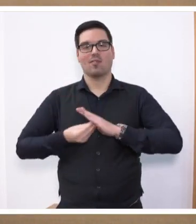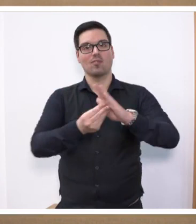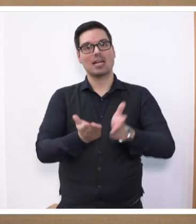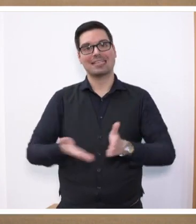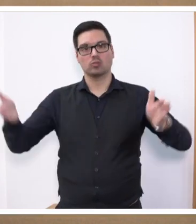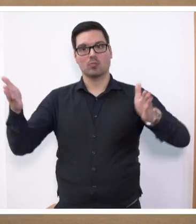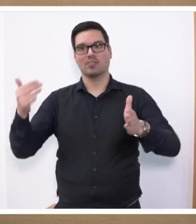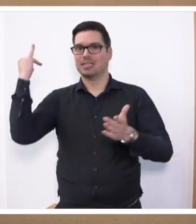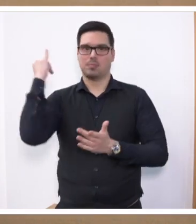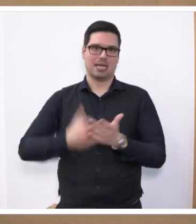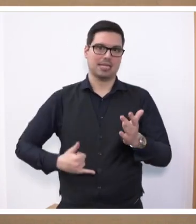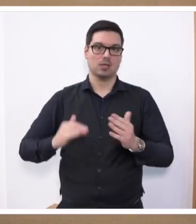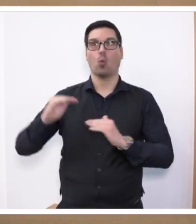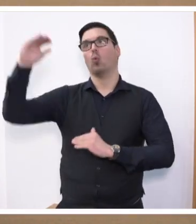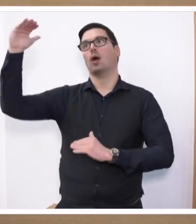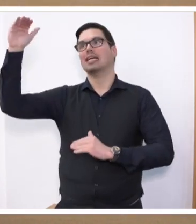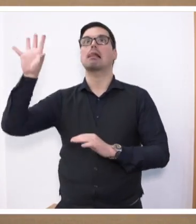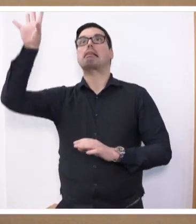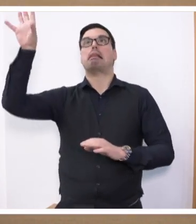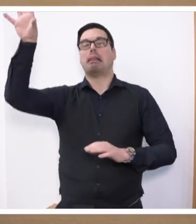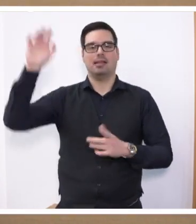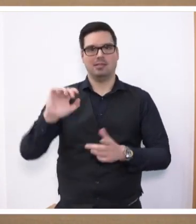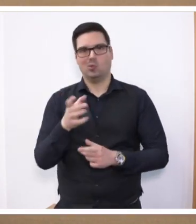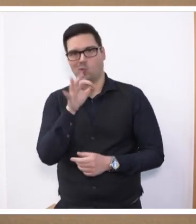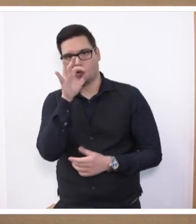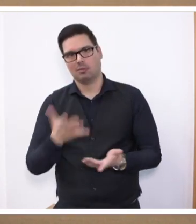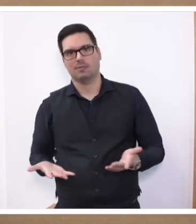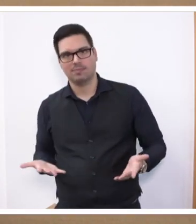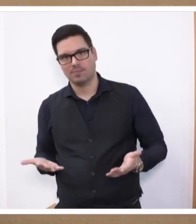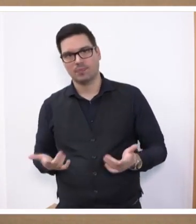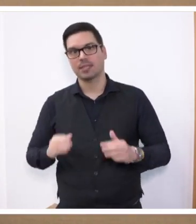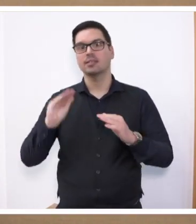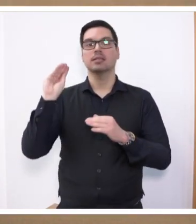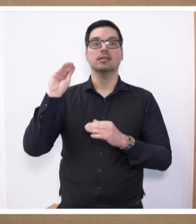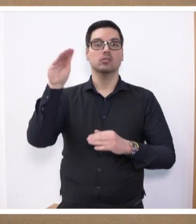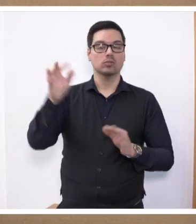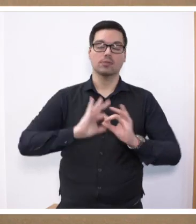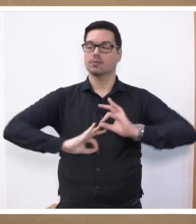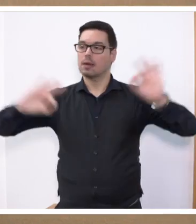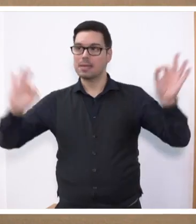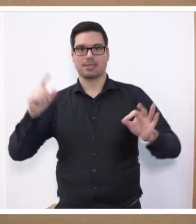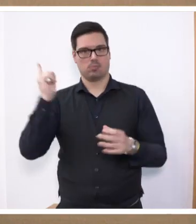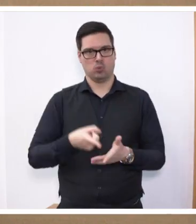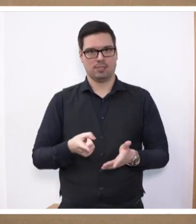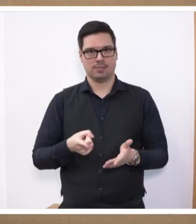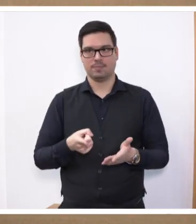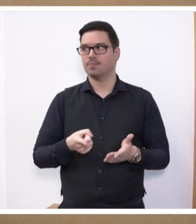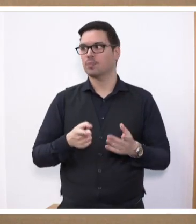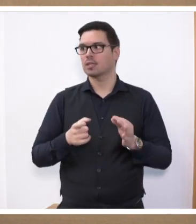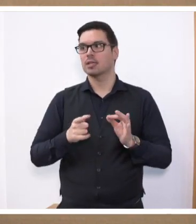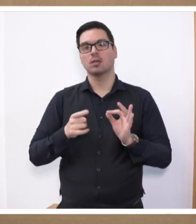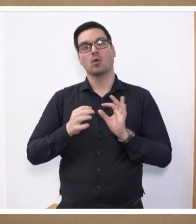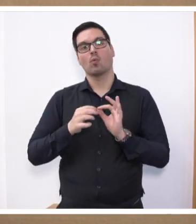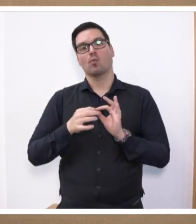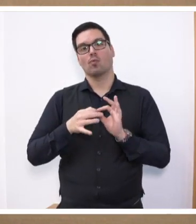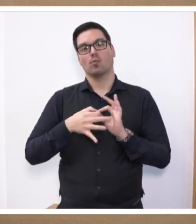sie am Ende so hochhängen, dass niemand drankommt? Das müssen wir in Zukunft weiter verbessern und wir gehen mit dem Förderlotsen beim